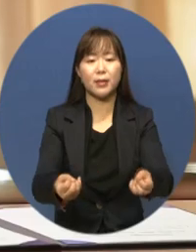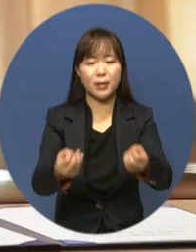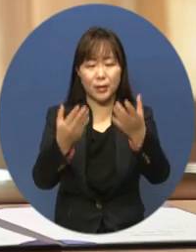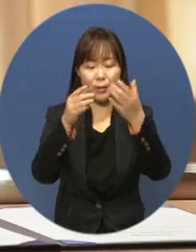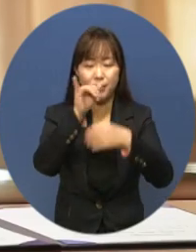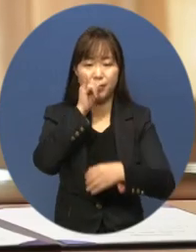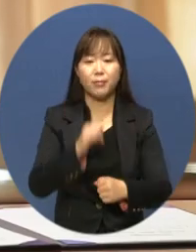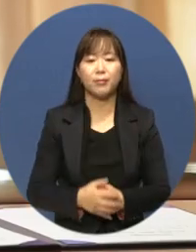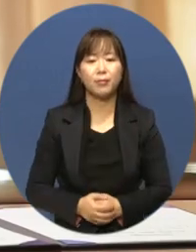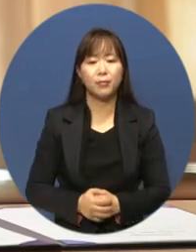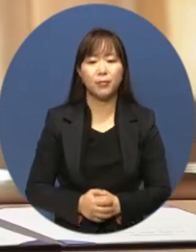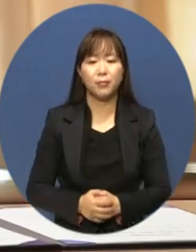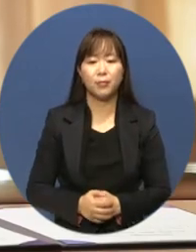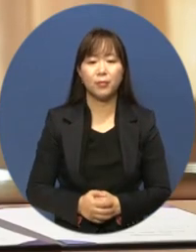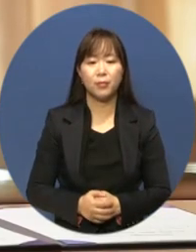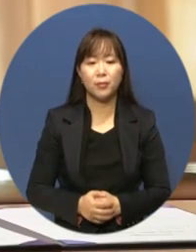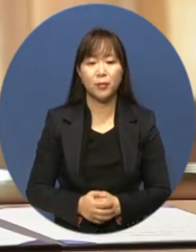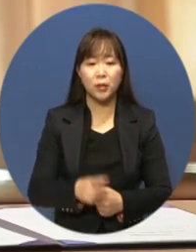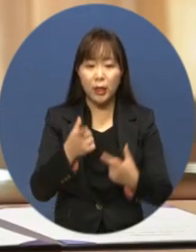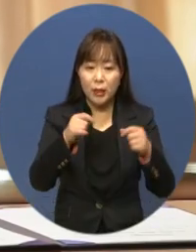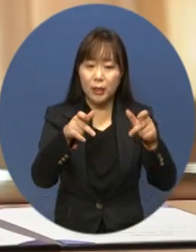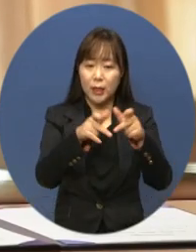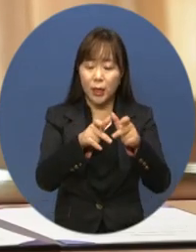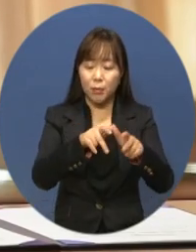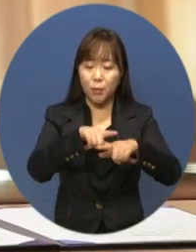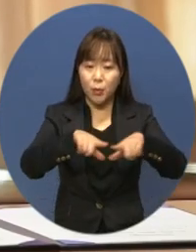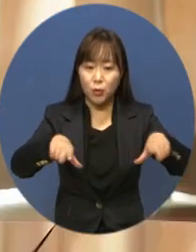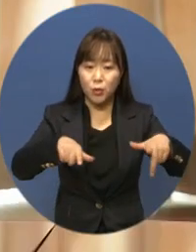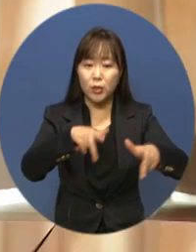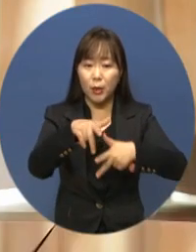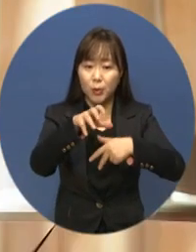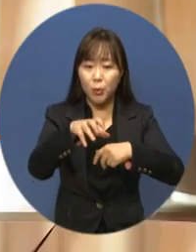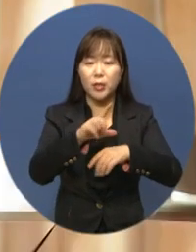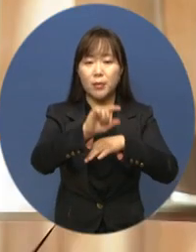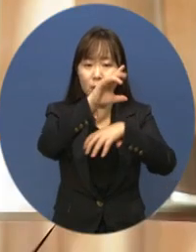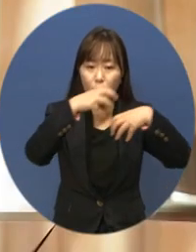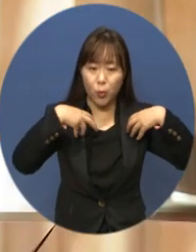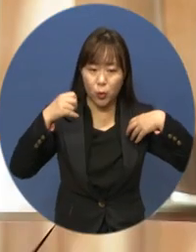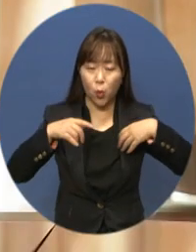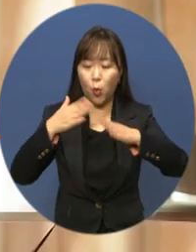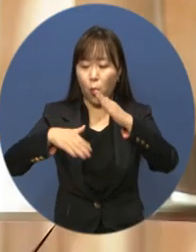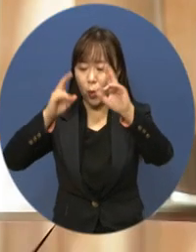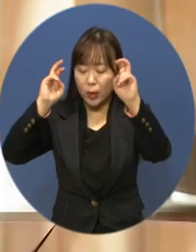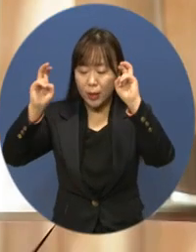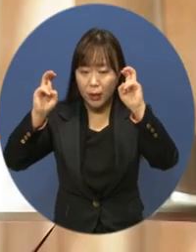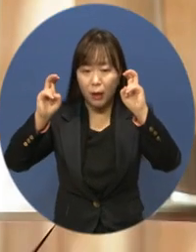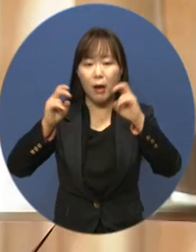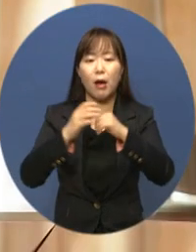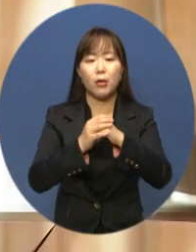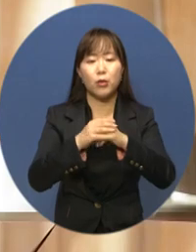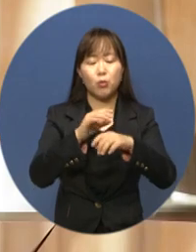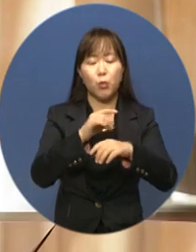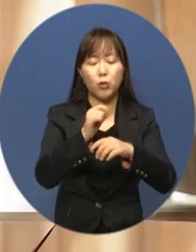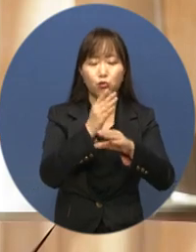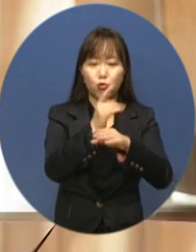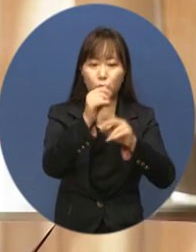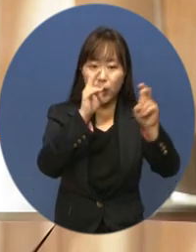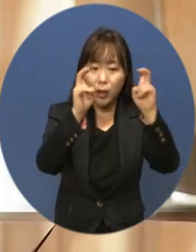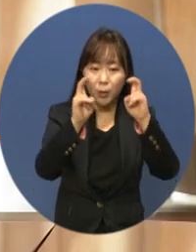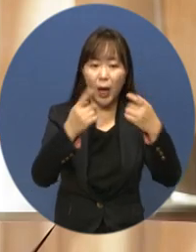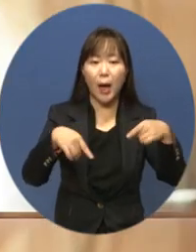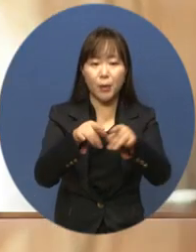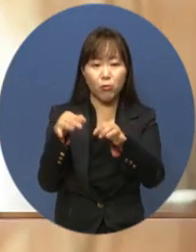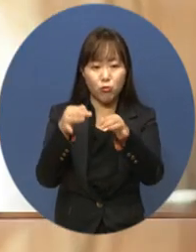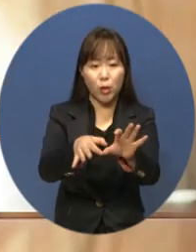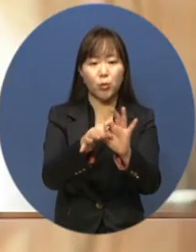진행했습니다. 컨소시엄형 장애인 표준사업장은 지자체 또는 공공기관이 중소기업과의 공동 투자를